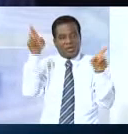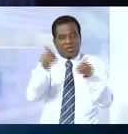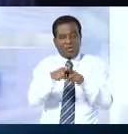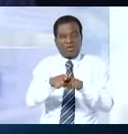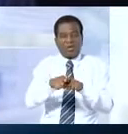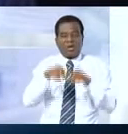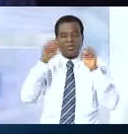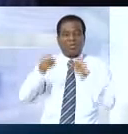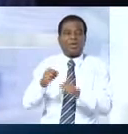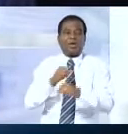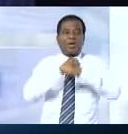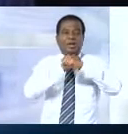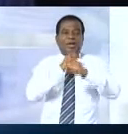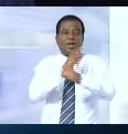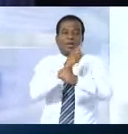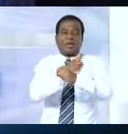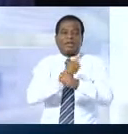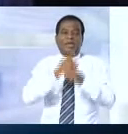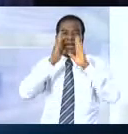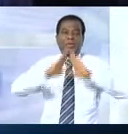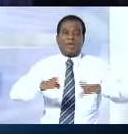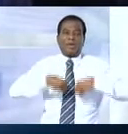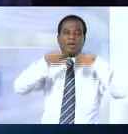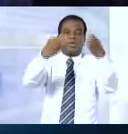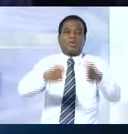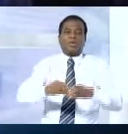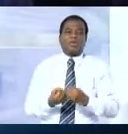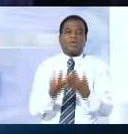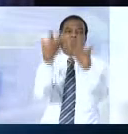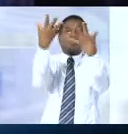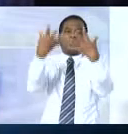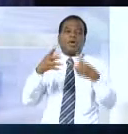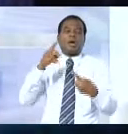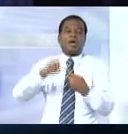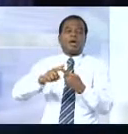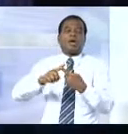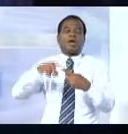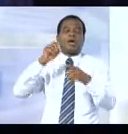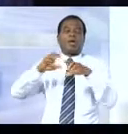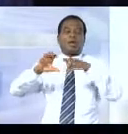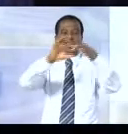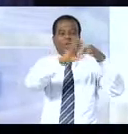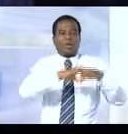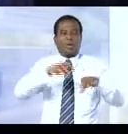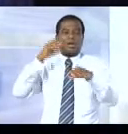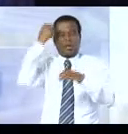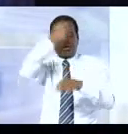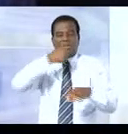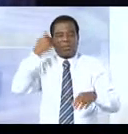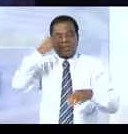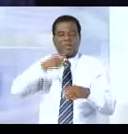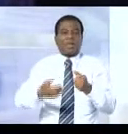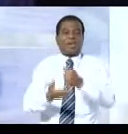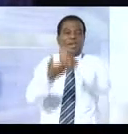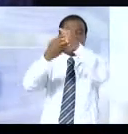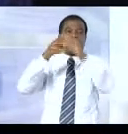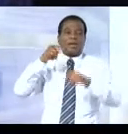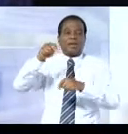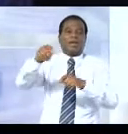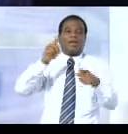membres et donner une impulsion particulière à la coopération en Afrique, en contribuant à